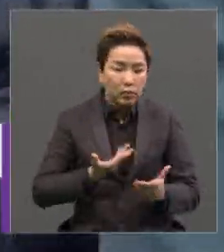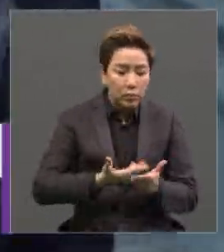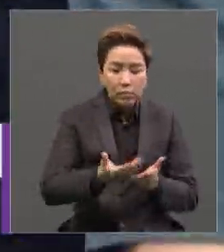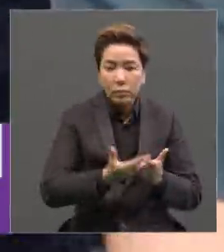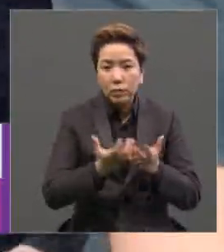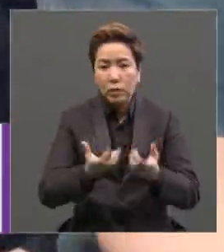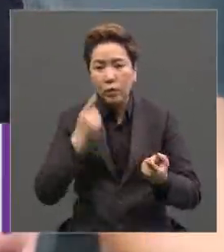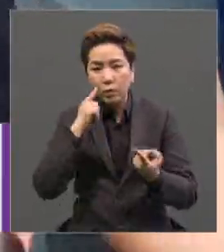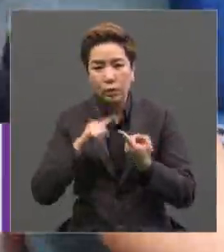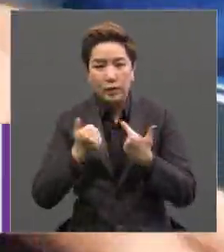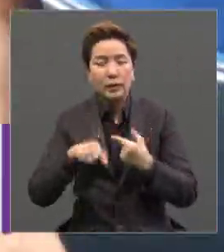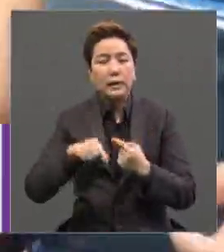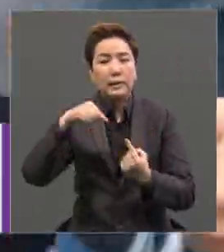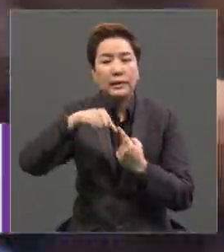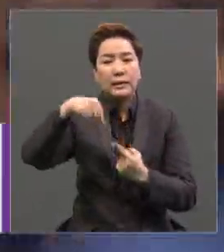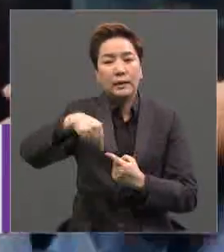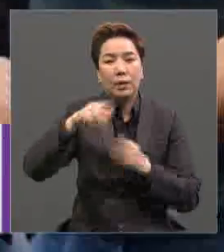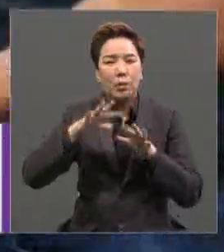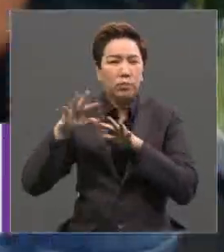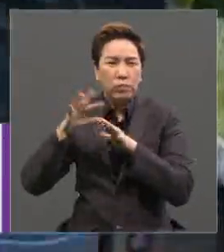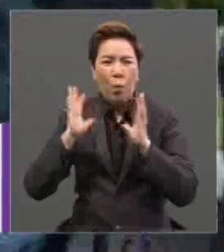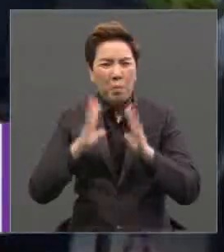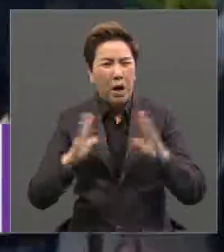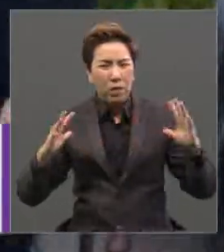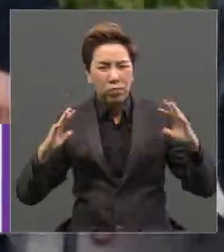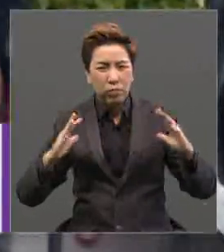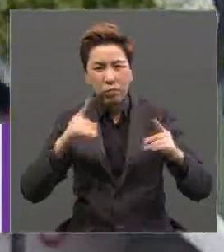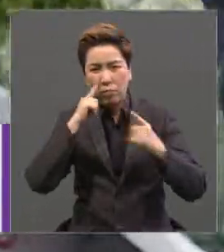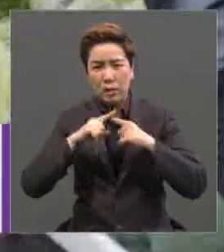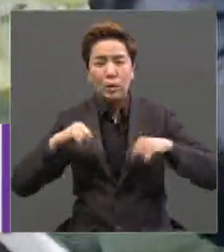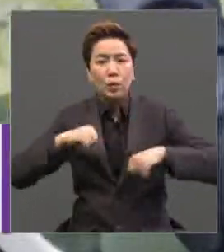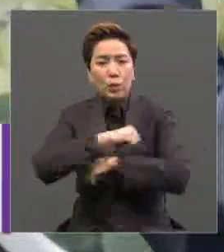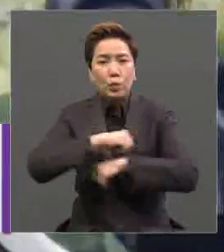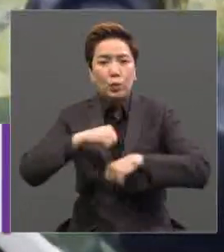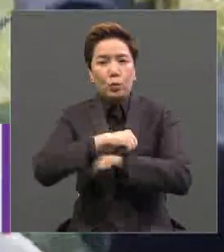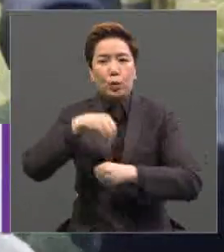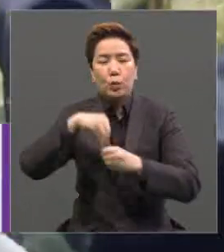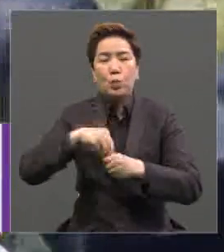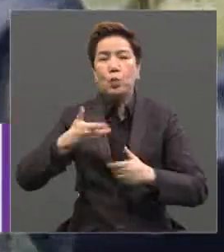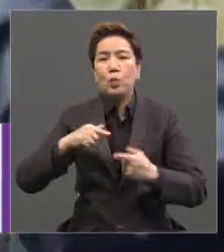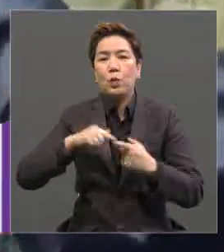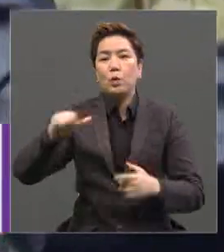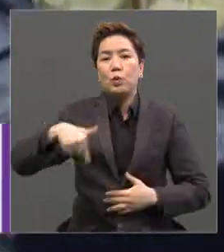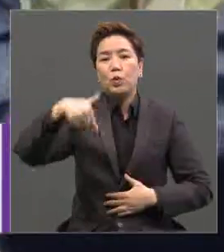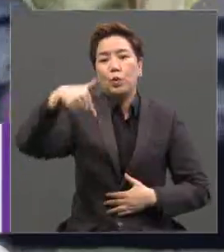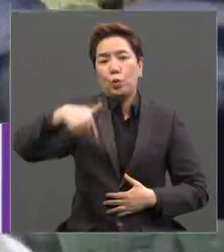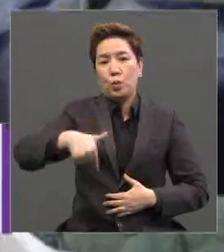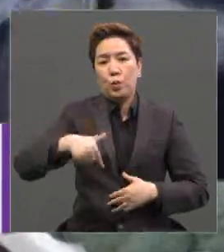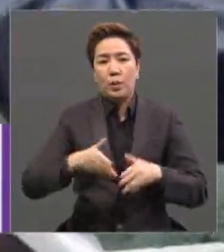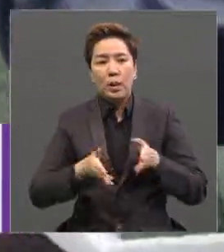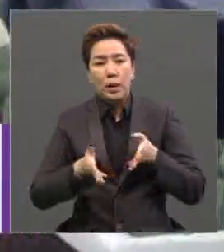ที่นี่เลยค่ะโอ้โหคนเยอะมากนะคะเดินออกกำลังกายที่สวนลุมค่ะถนนวิทยุเขตปทุมวัน